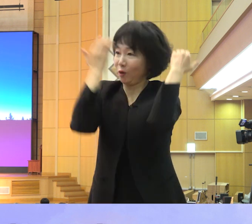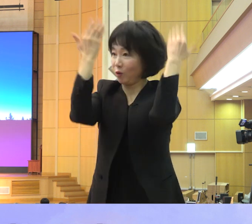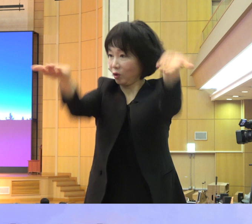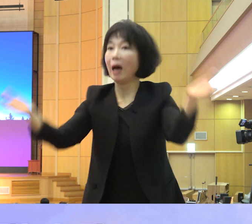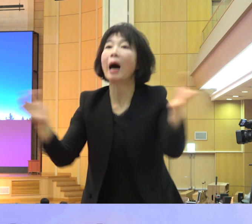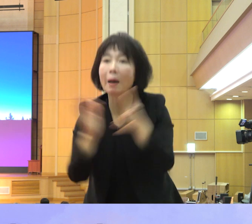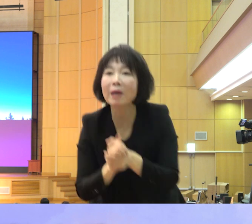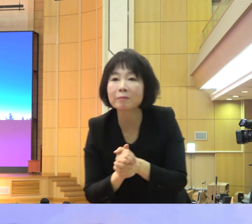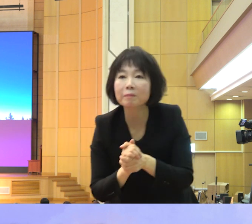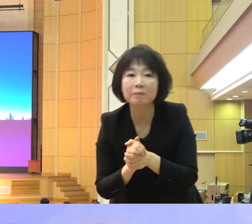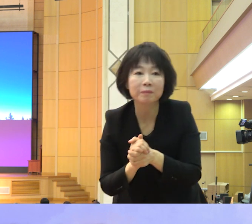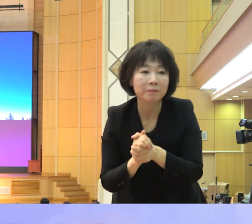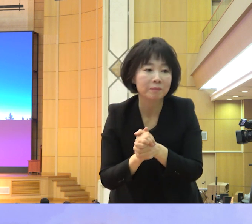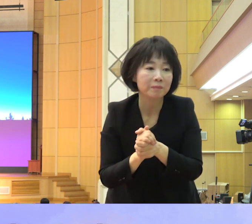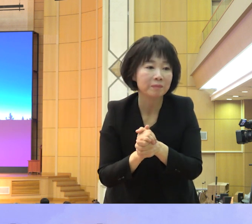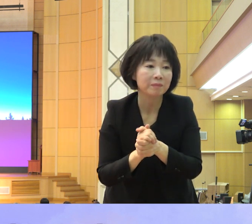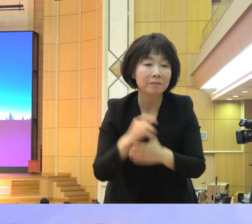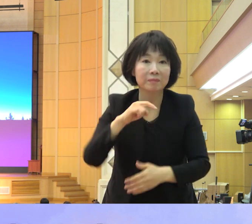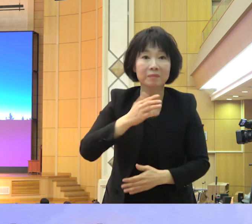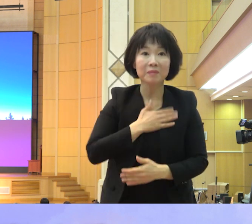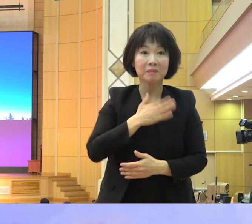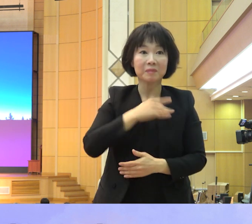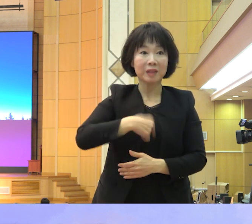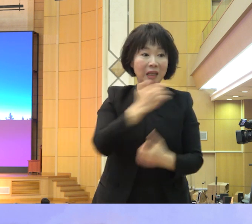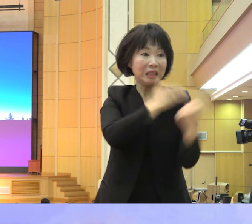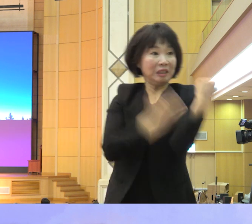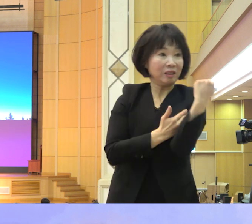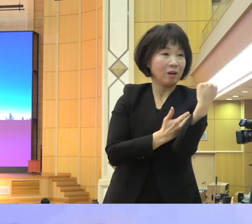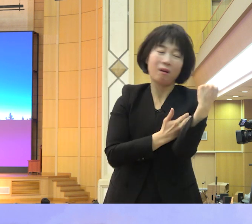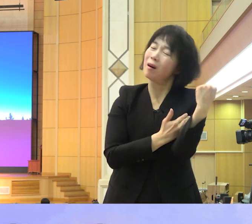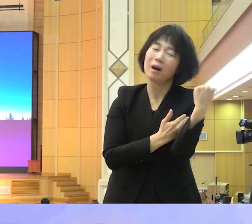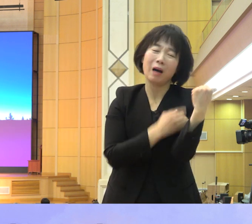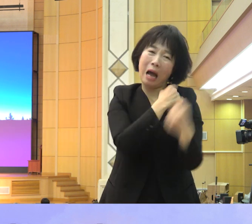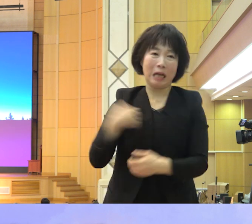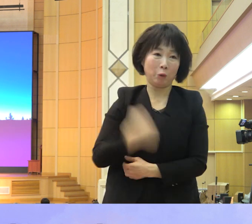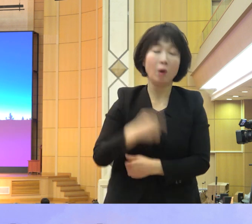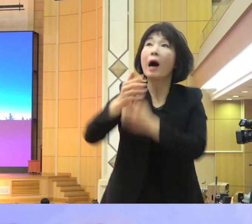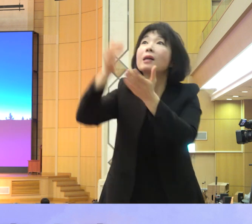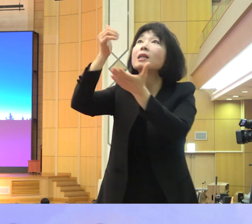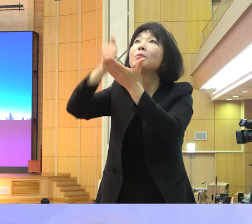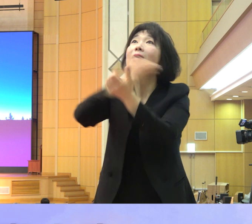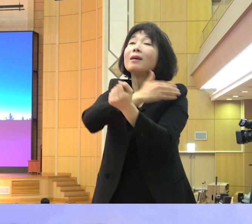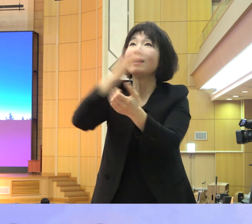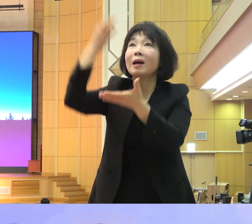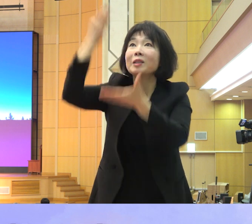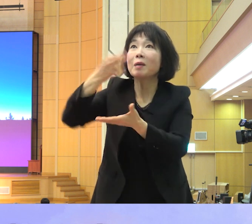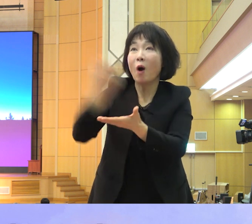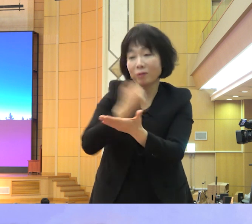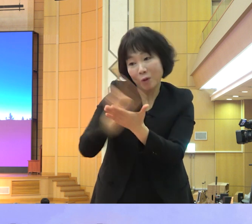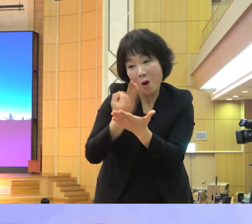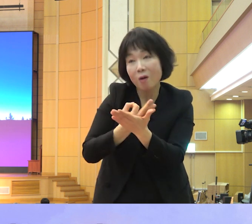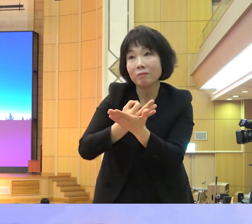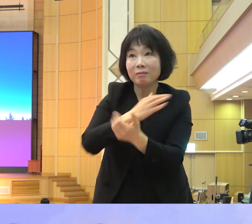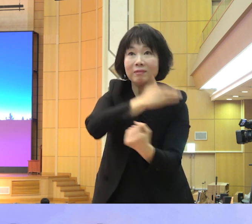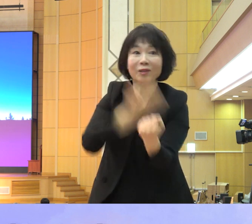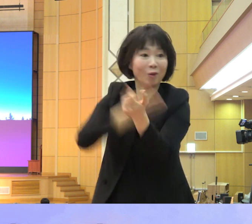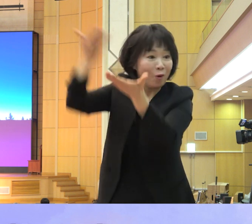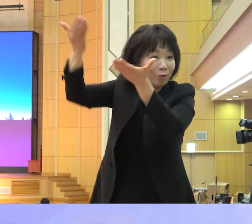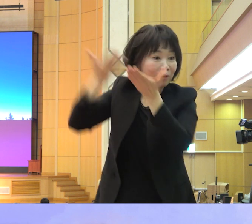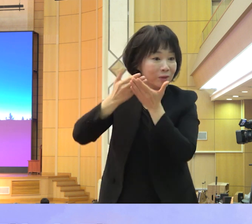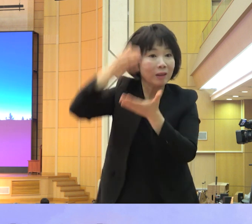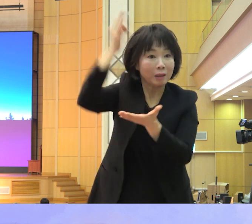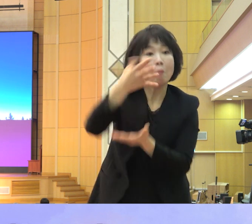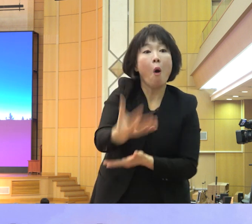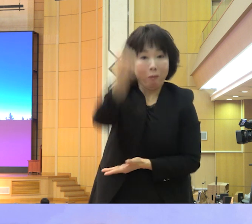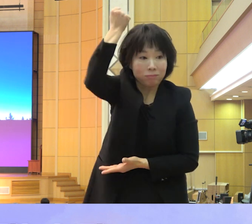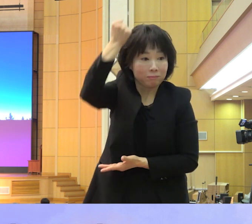혈분 여인에게 내 능력이 나갔다 한 것처럼 주님께서 재물 얻을 능을 딱 주면 재물을